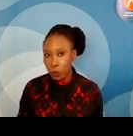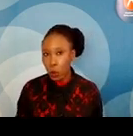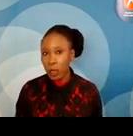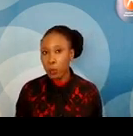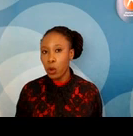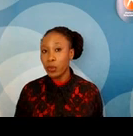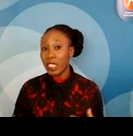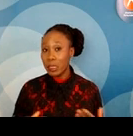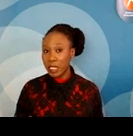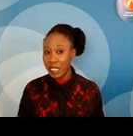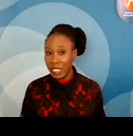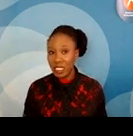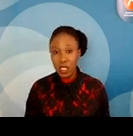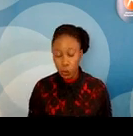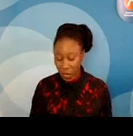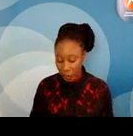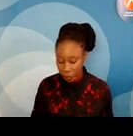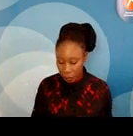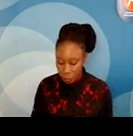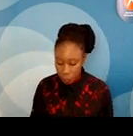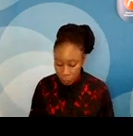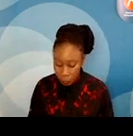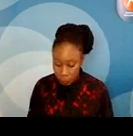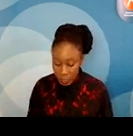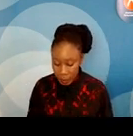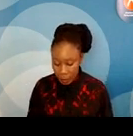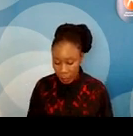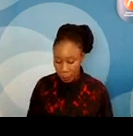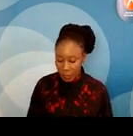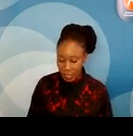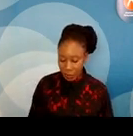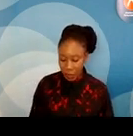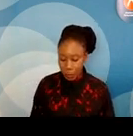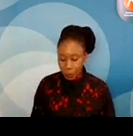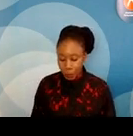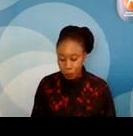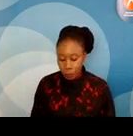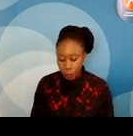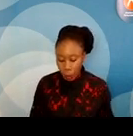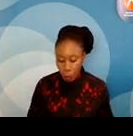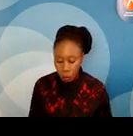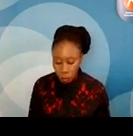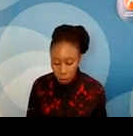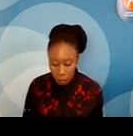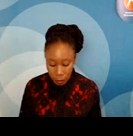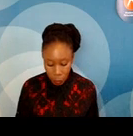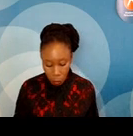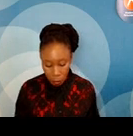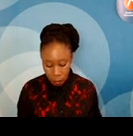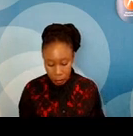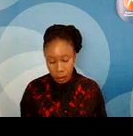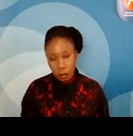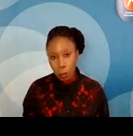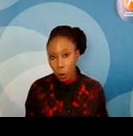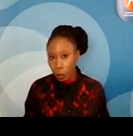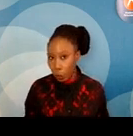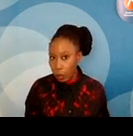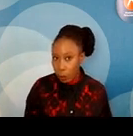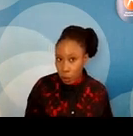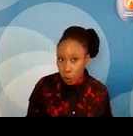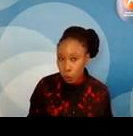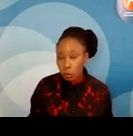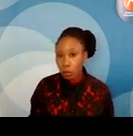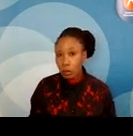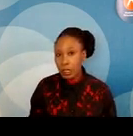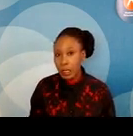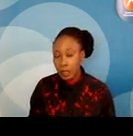stor efterfrågan på flexibilitet ju äldre vi blir i arbetslivet. Och det är vanligt att många går